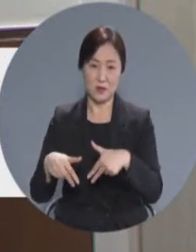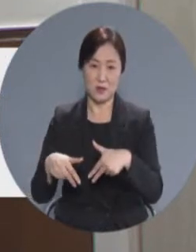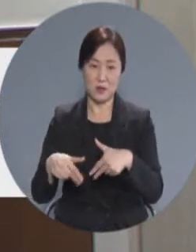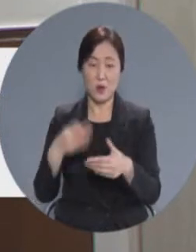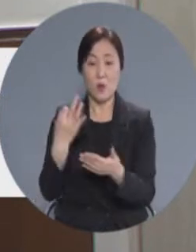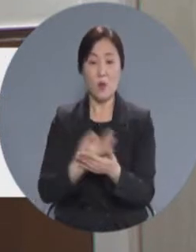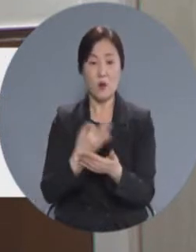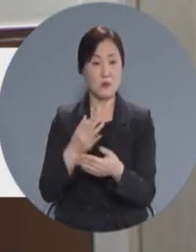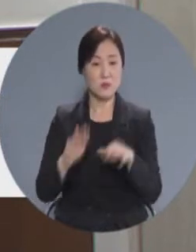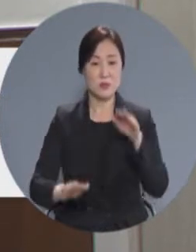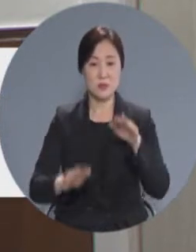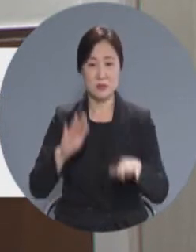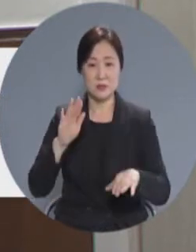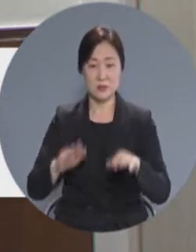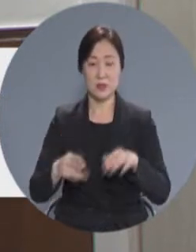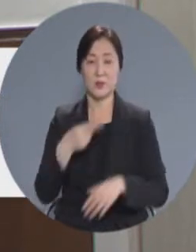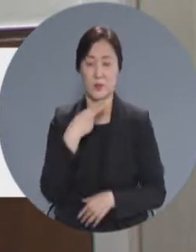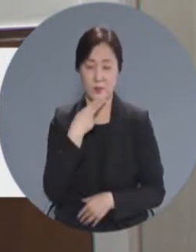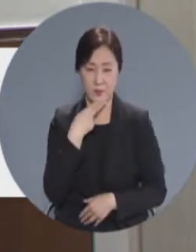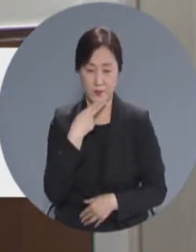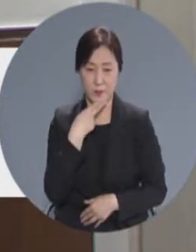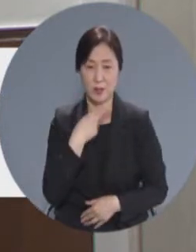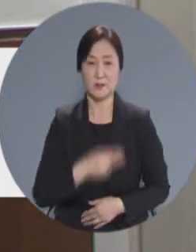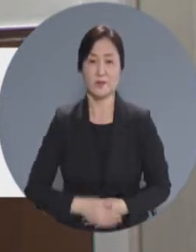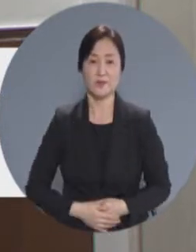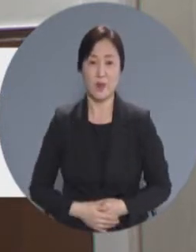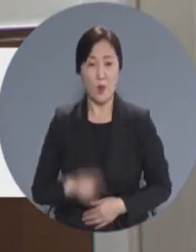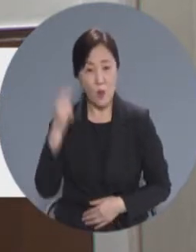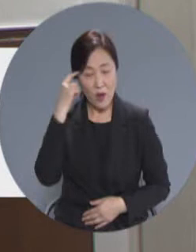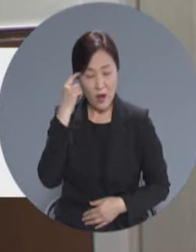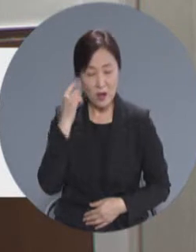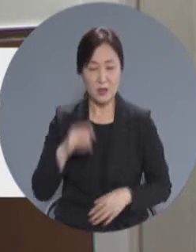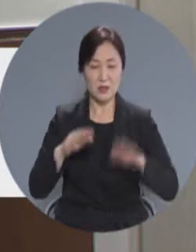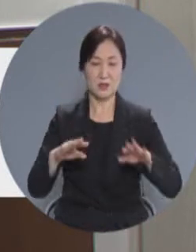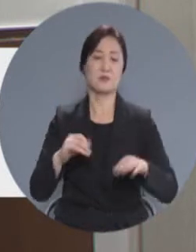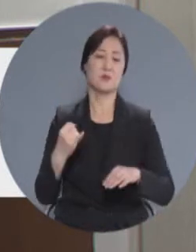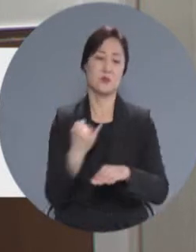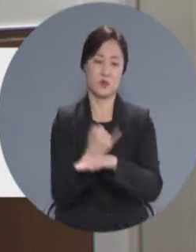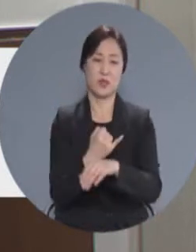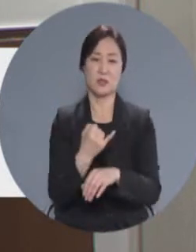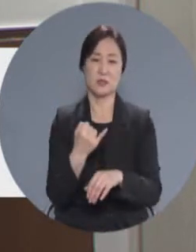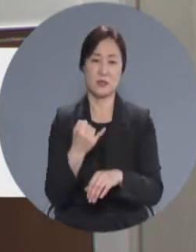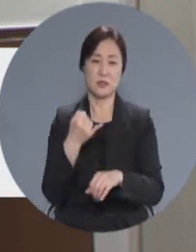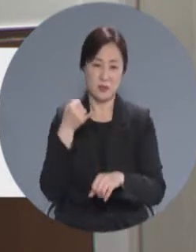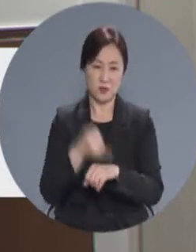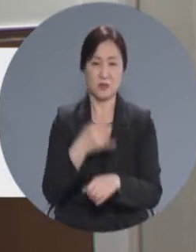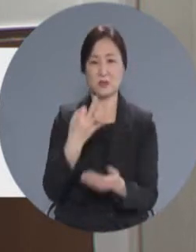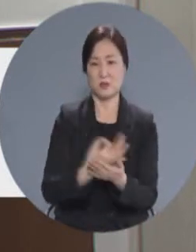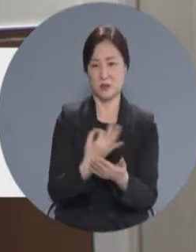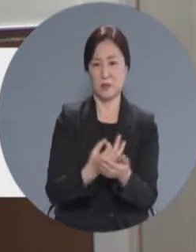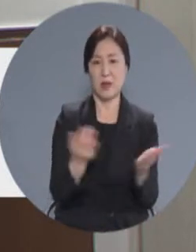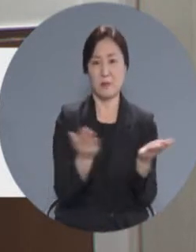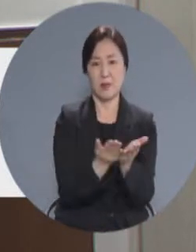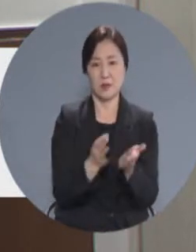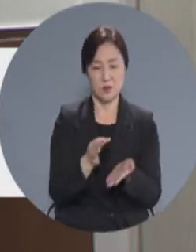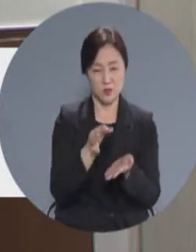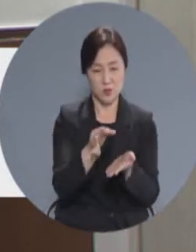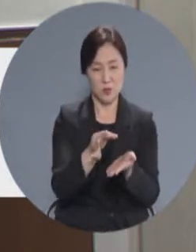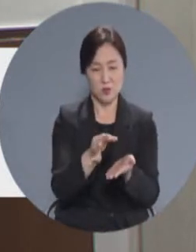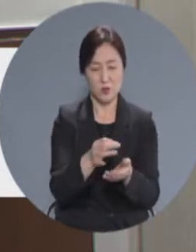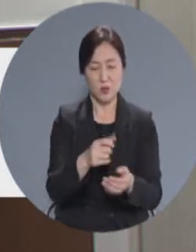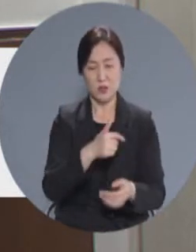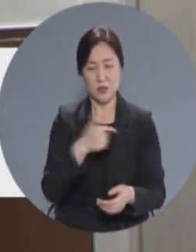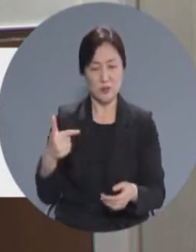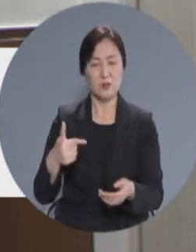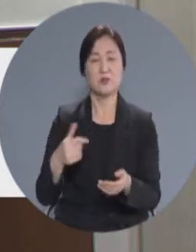들어온 신입직원을 사이의 임금 격차가 거의 없다는 겁니다 왜냐하면 이제 최저임금을